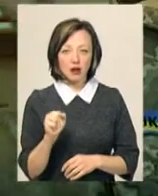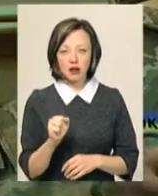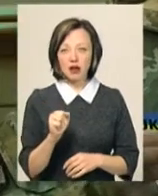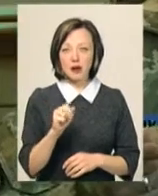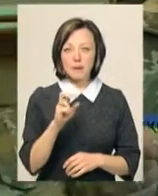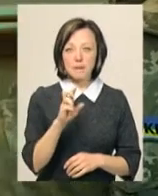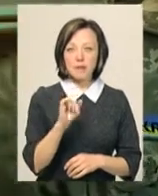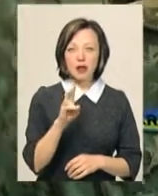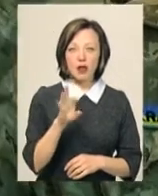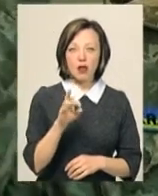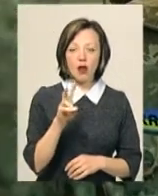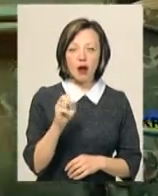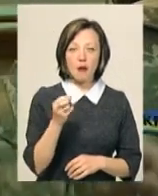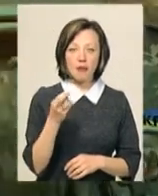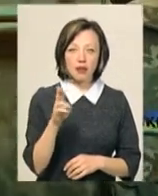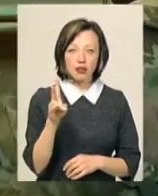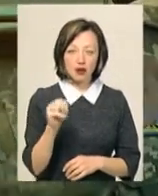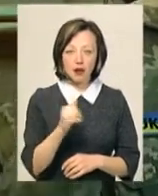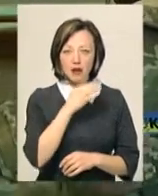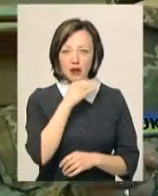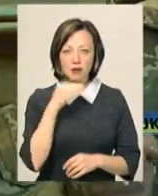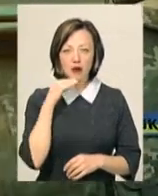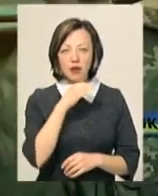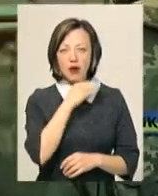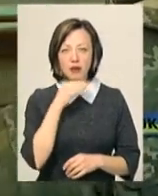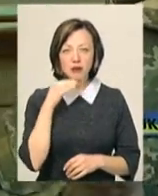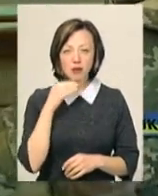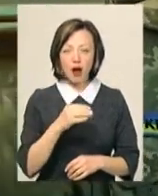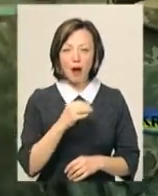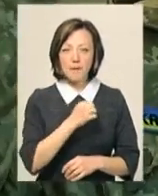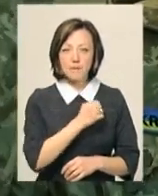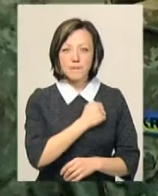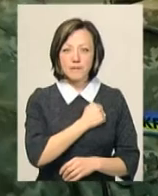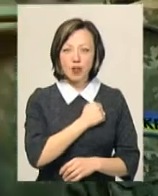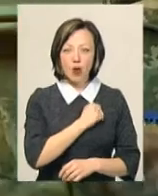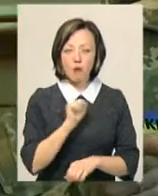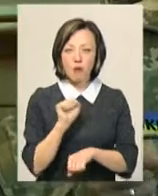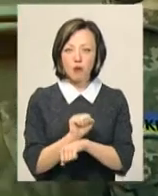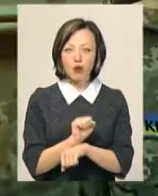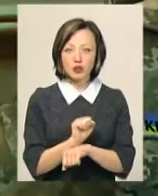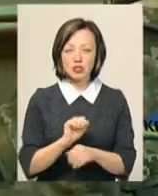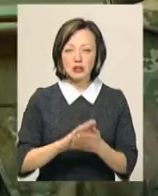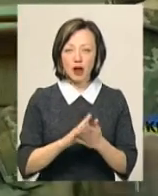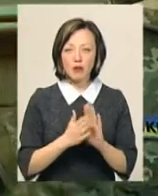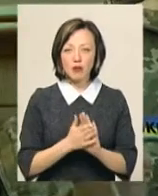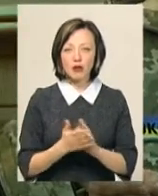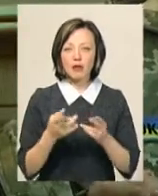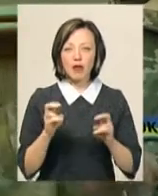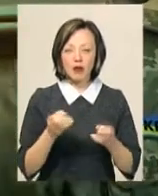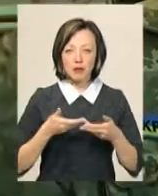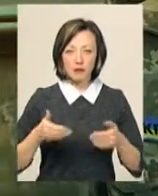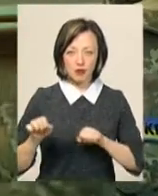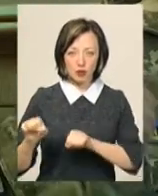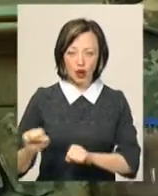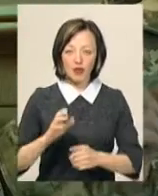над Білокам'янкою, над багатьма блокпостами і позиціями, де ми тримали оборону і